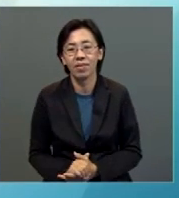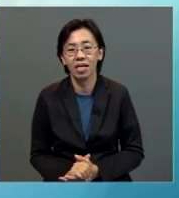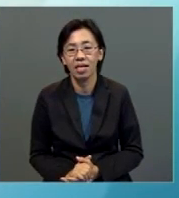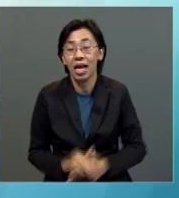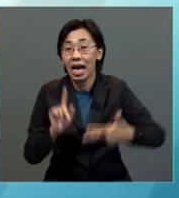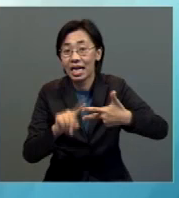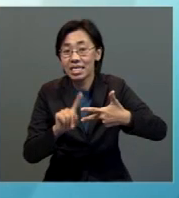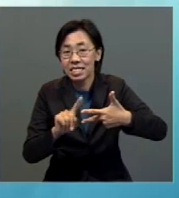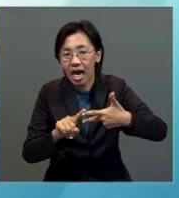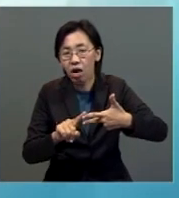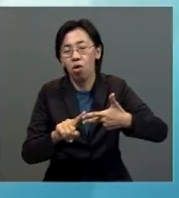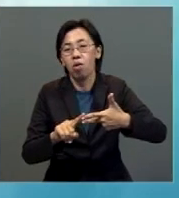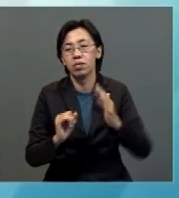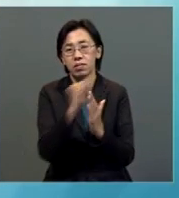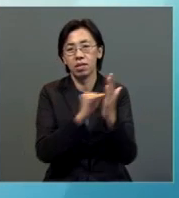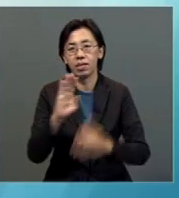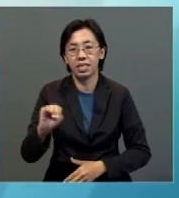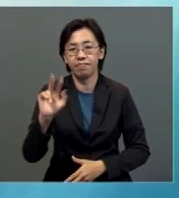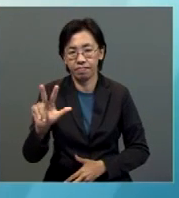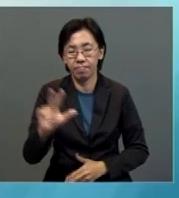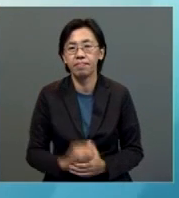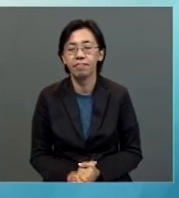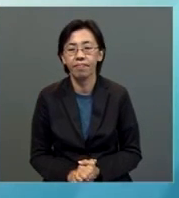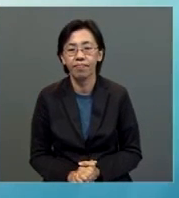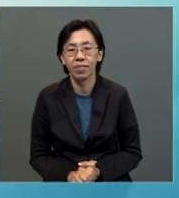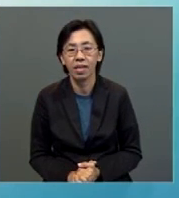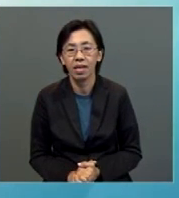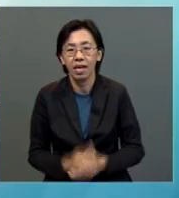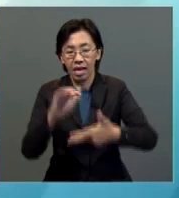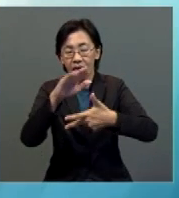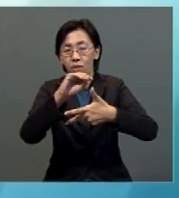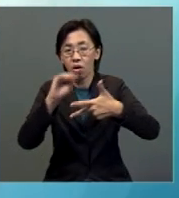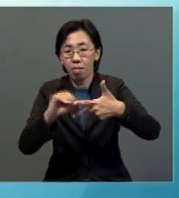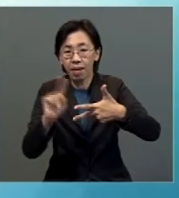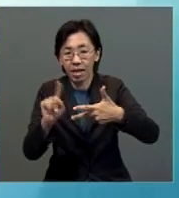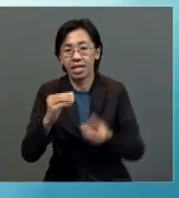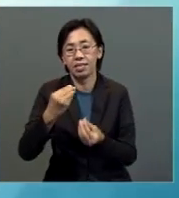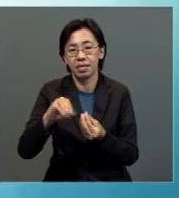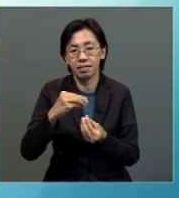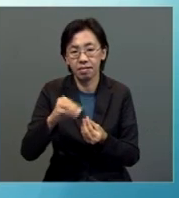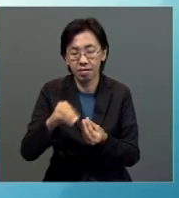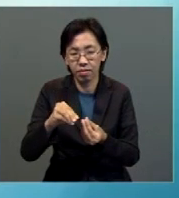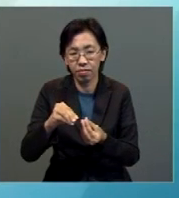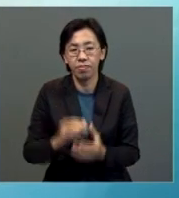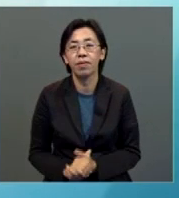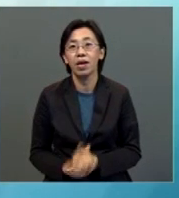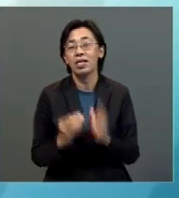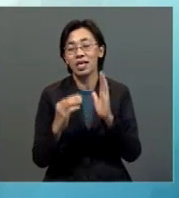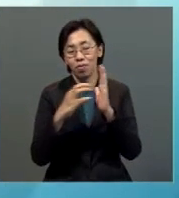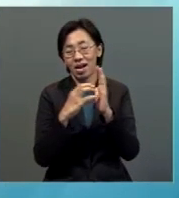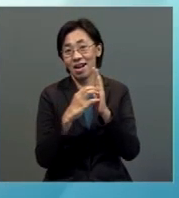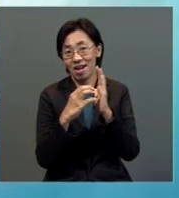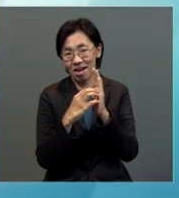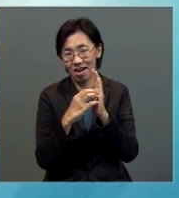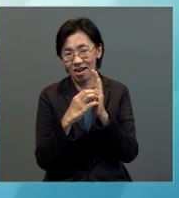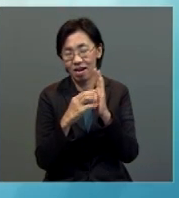ที่43จังหวัดจังหวัดที่ลงมาจากข้างบนก็คือมีฉะเชิงเทรานะครับอยู่ในกรุงเทพภาคกลาง